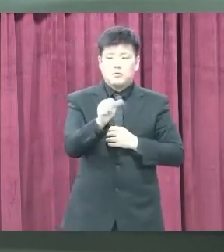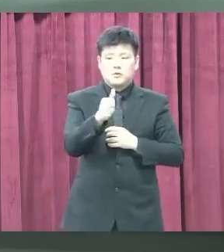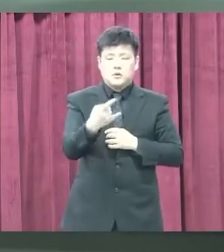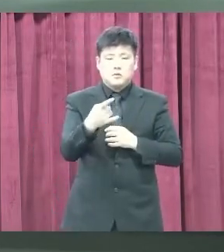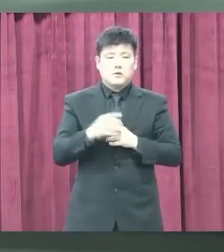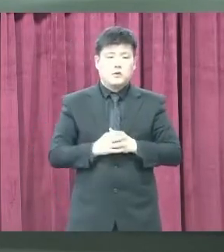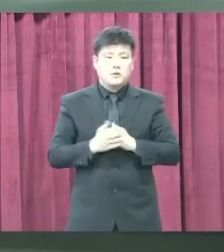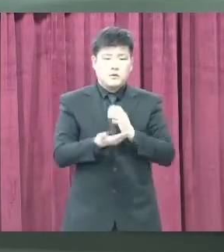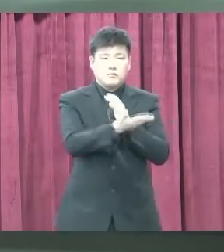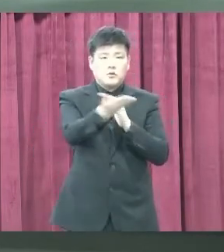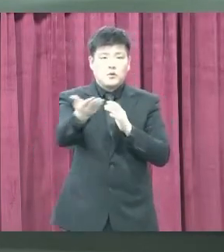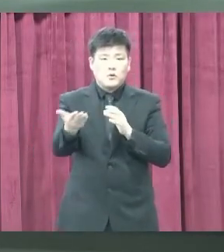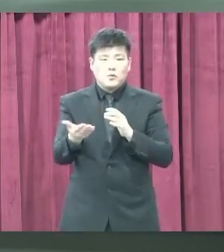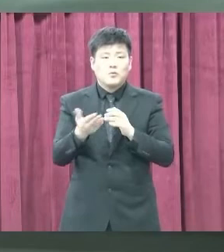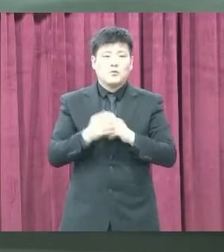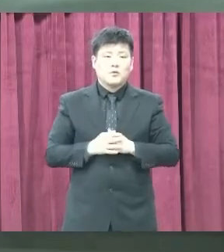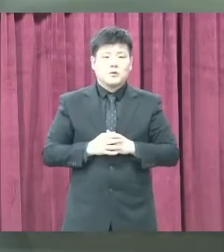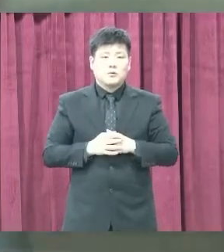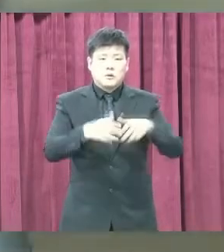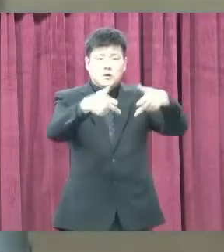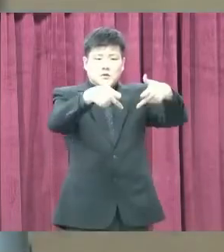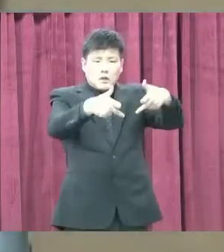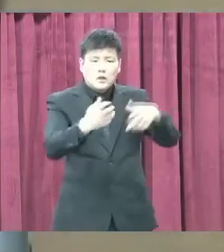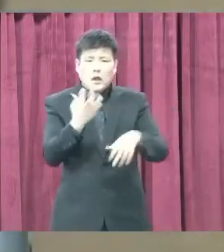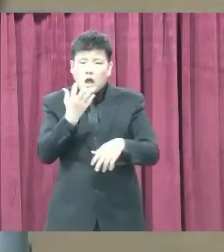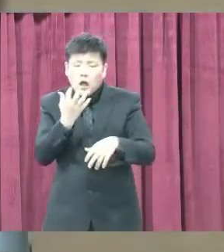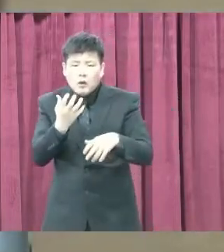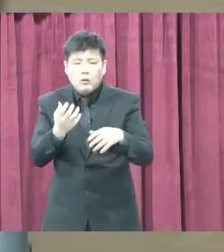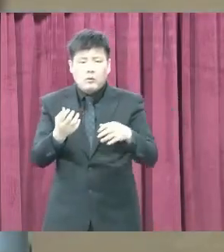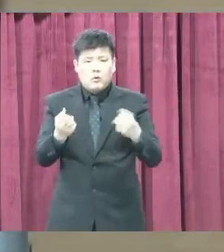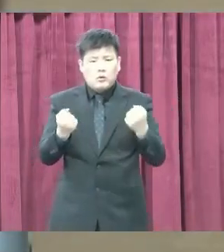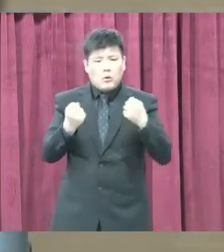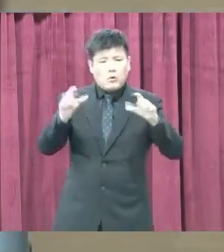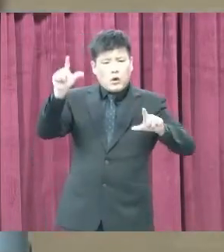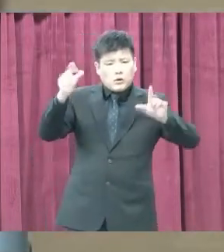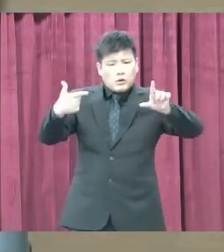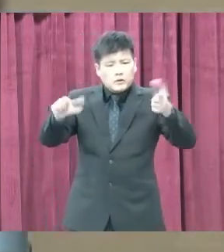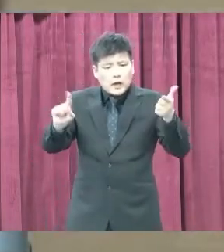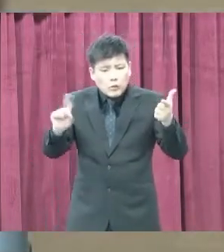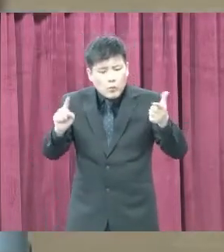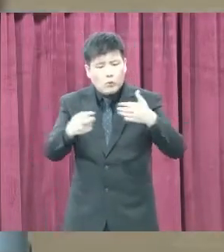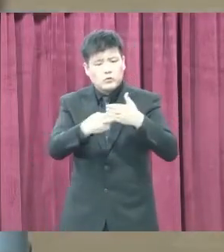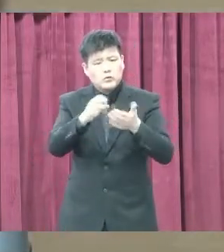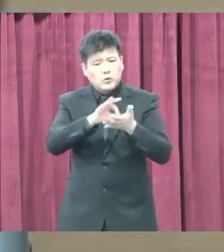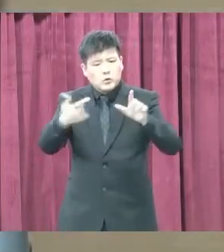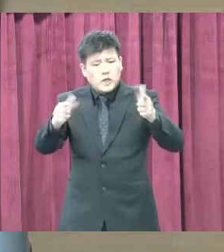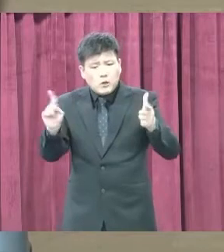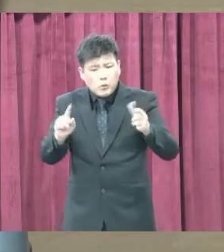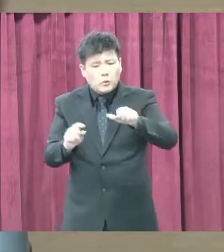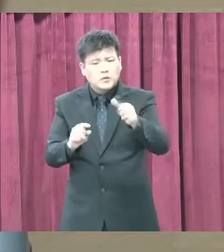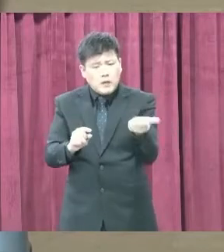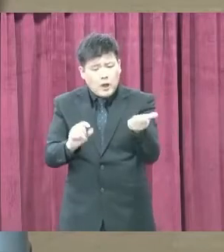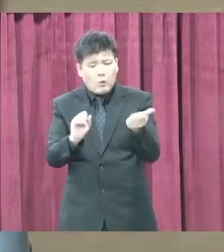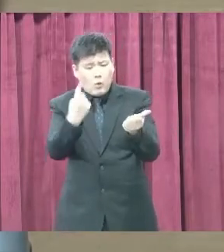네, 여러분들께서 기대하시는 게 장애인하고 비장애인이 어떻게 건강 상태가 틀리지? 의료 이용이 어떻게 틀리지? 사망은 어떻게 틀리고